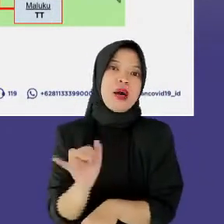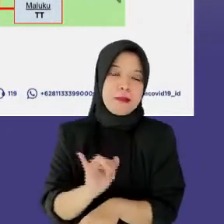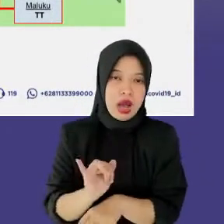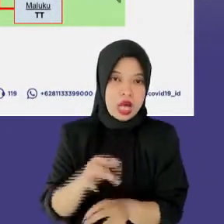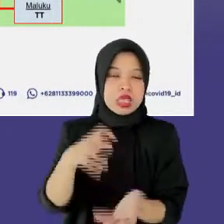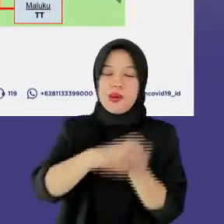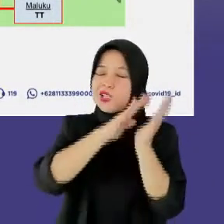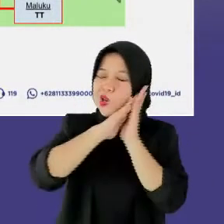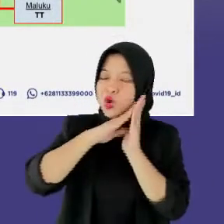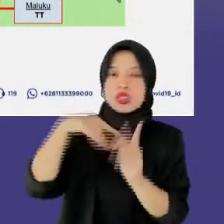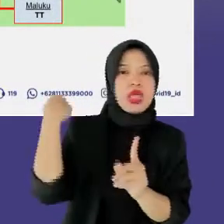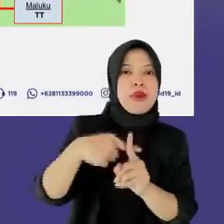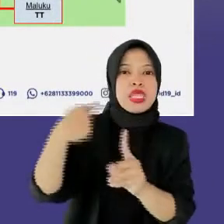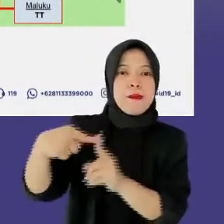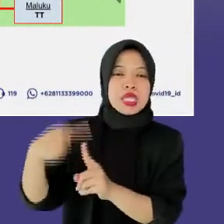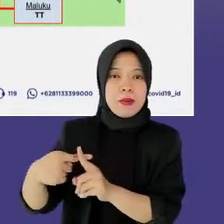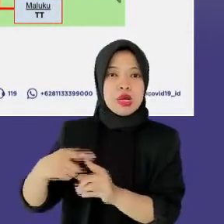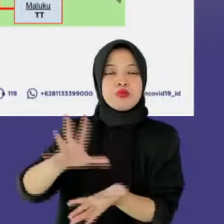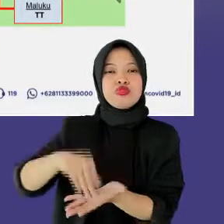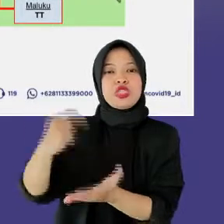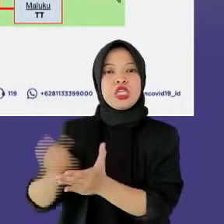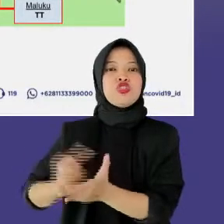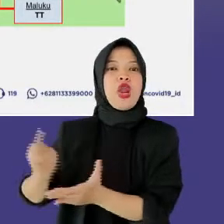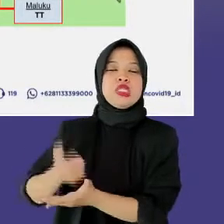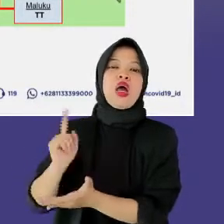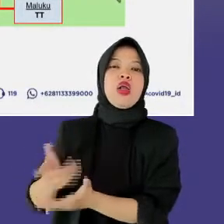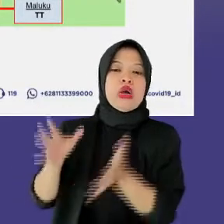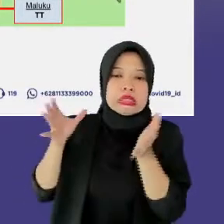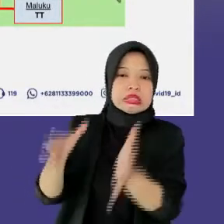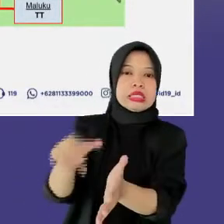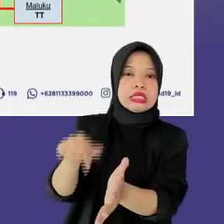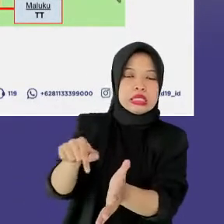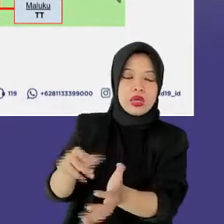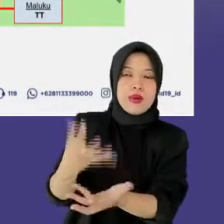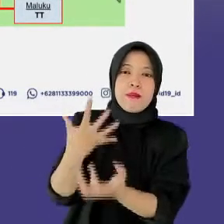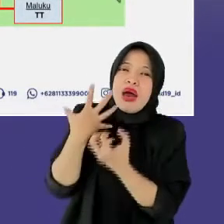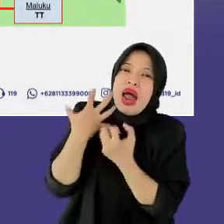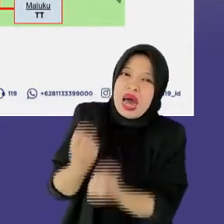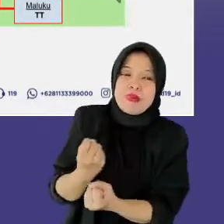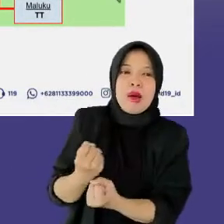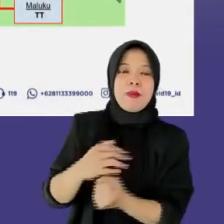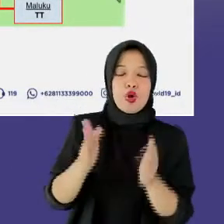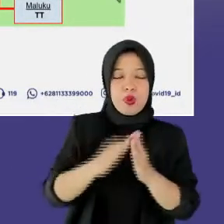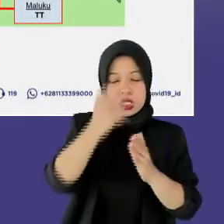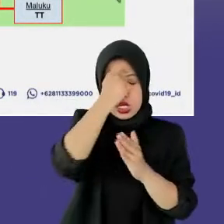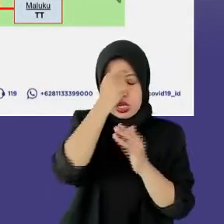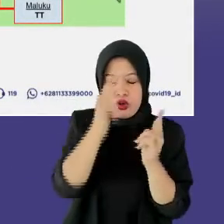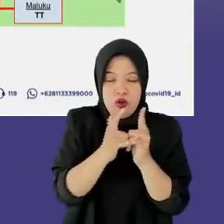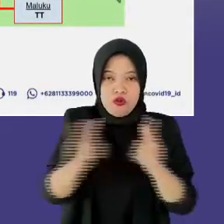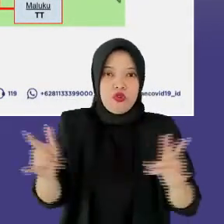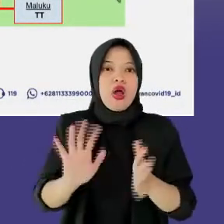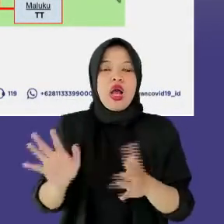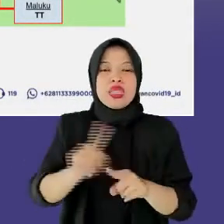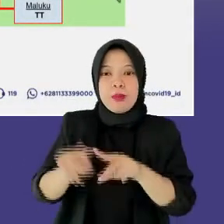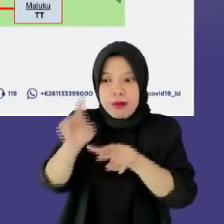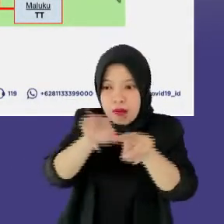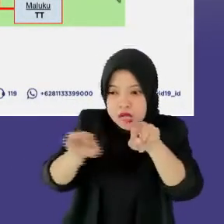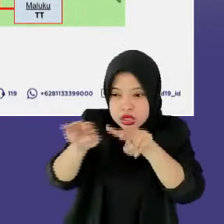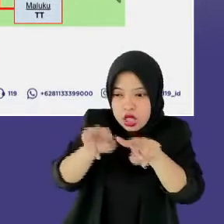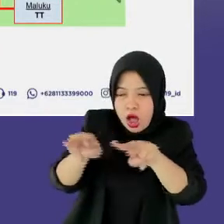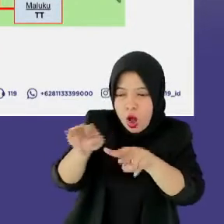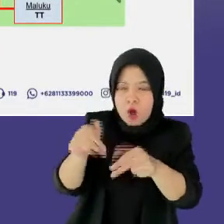melakukan penambahan-penambahan tempat-tempat isolasi terpusat dengan harapan tadi mengurangi beban rumah sakit, tapi tetap terpantau